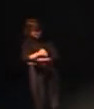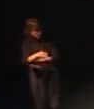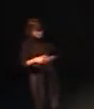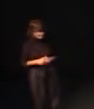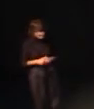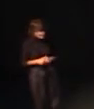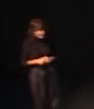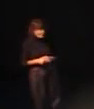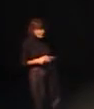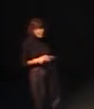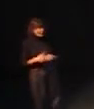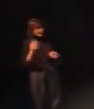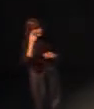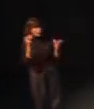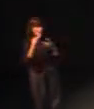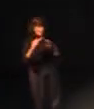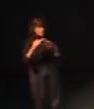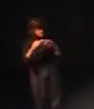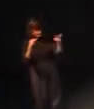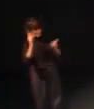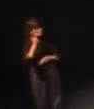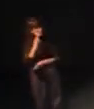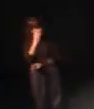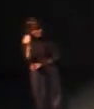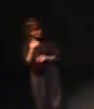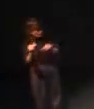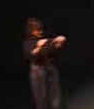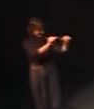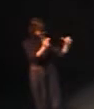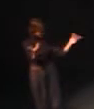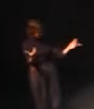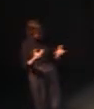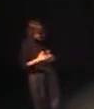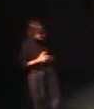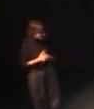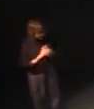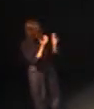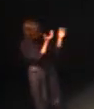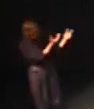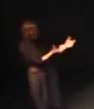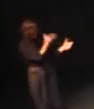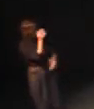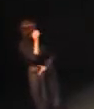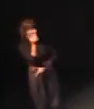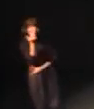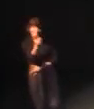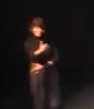pour notre public sourd et malentendant voilà donc je laisse la parole anne merci